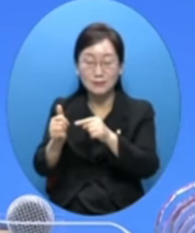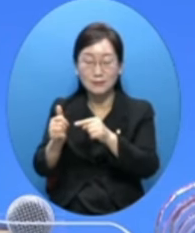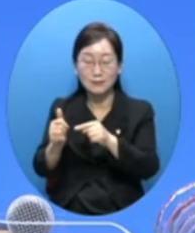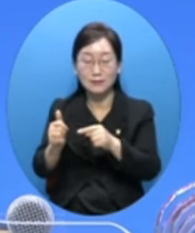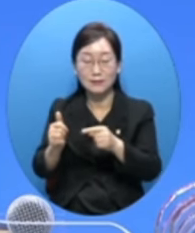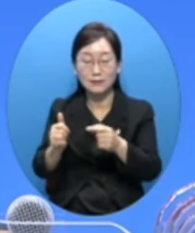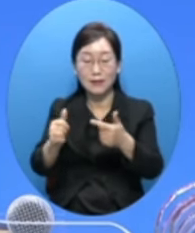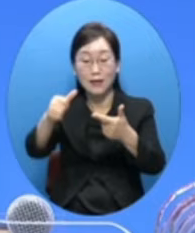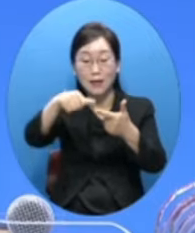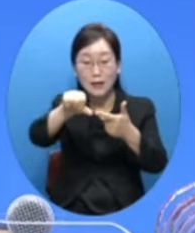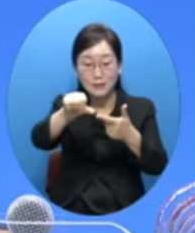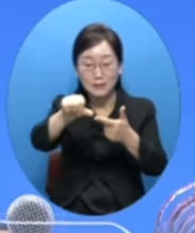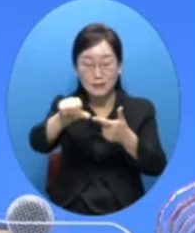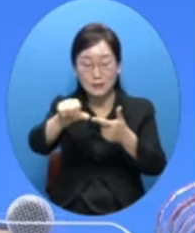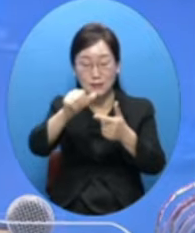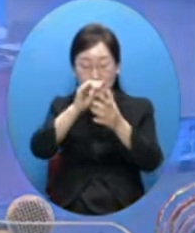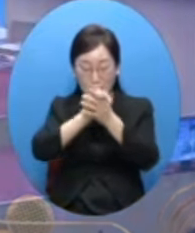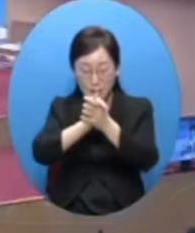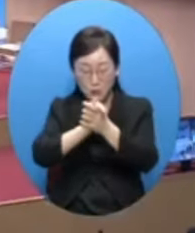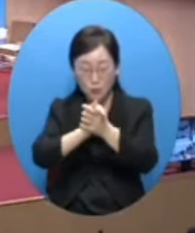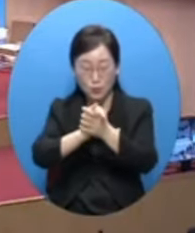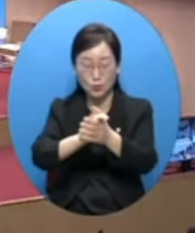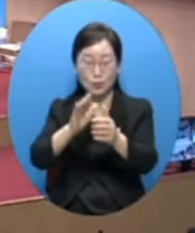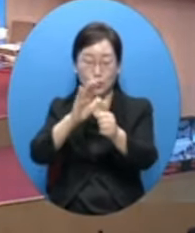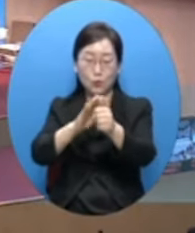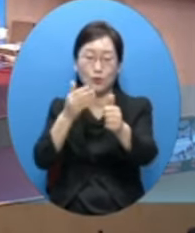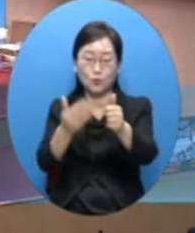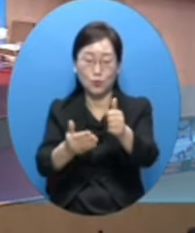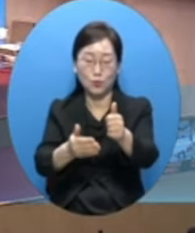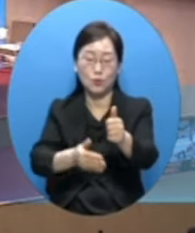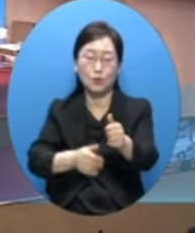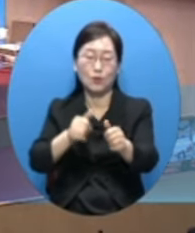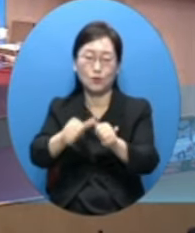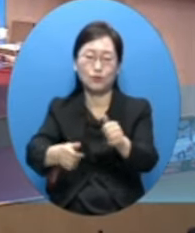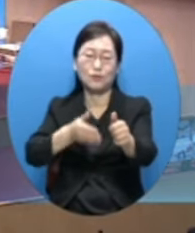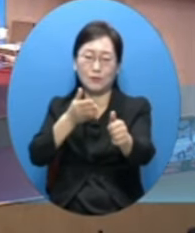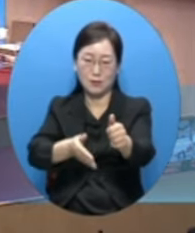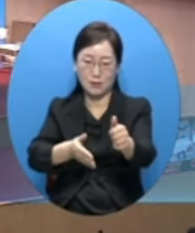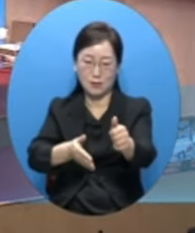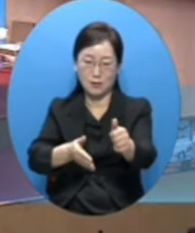야곱의 기도와 당부를 합니다.